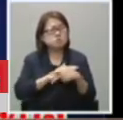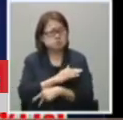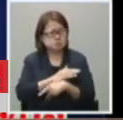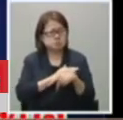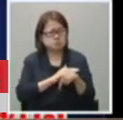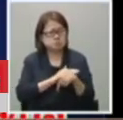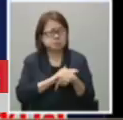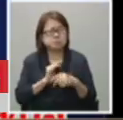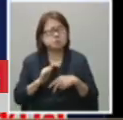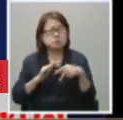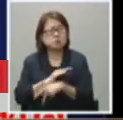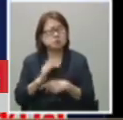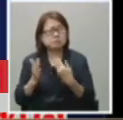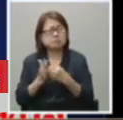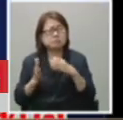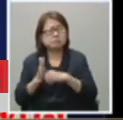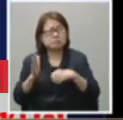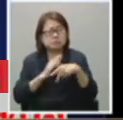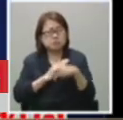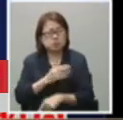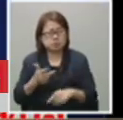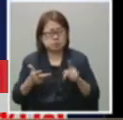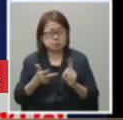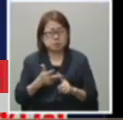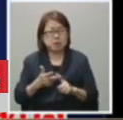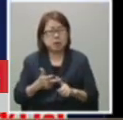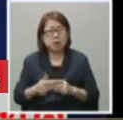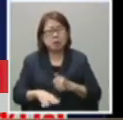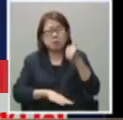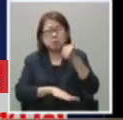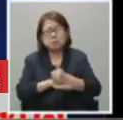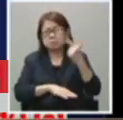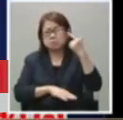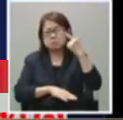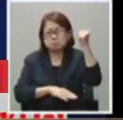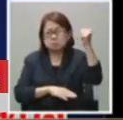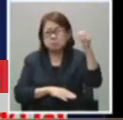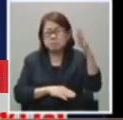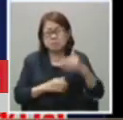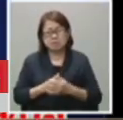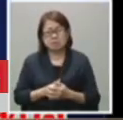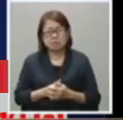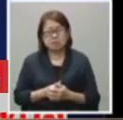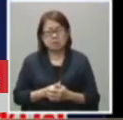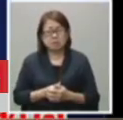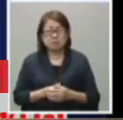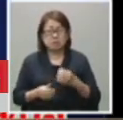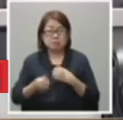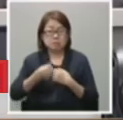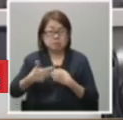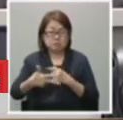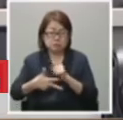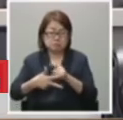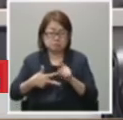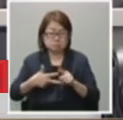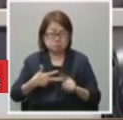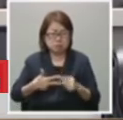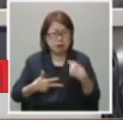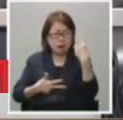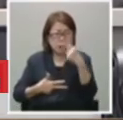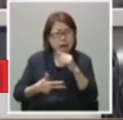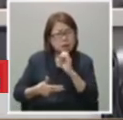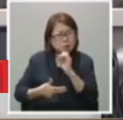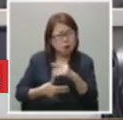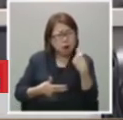ครับ3ผู้นำไร้กึ๋นนำพาประเทศครับอันนี้ที่ผมพูดเนี่ยเดี๋ยวผมจะบอกว่าใครพูดนะฮะ